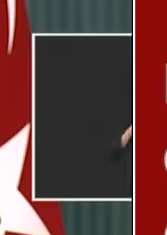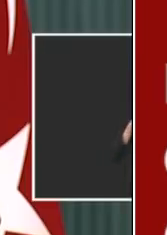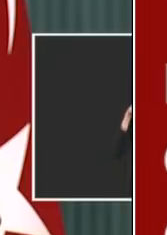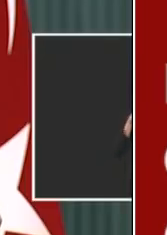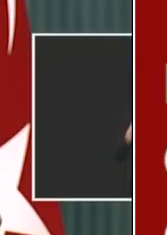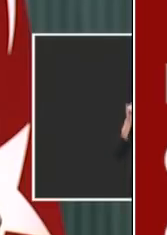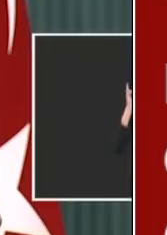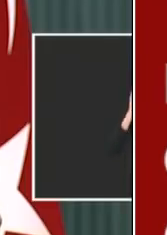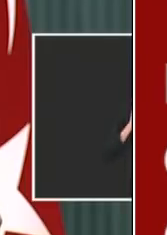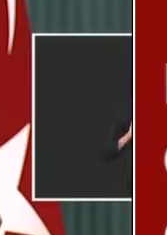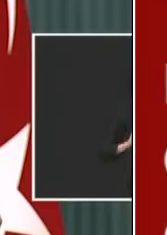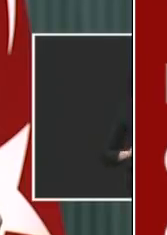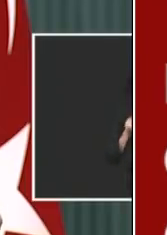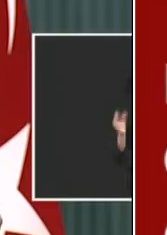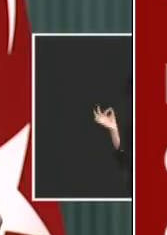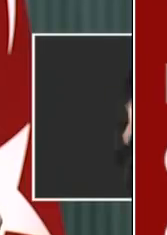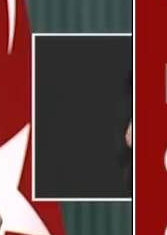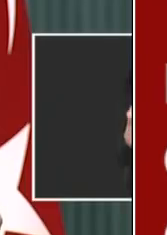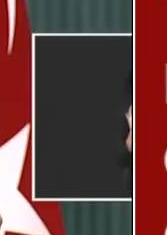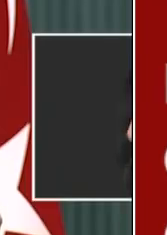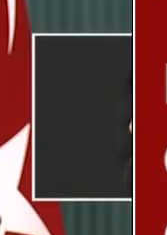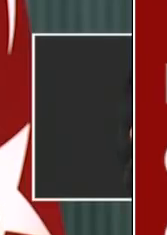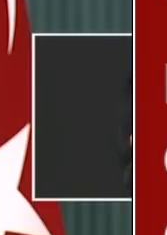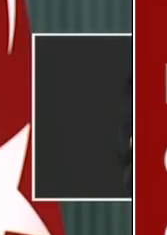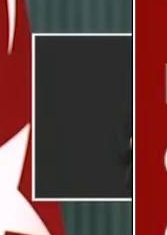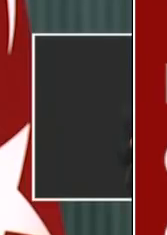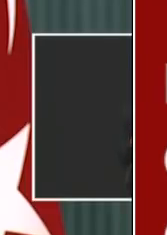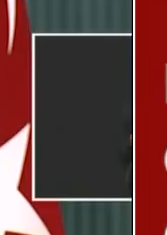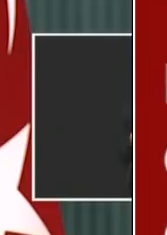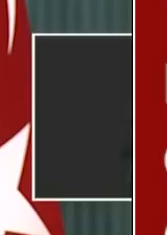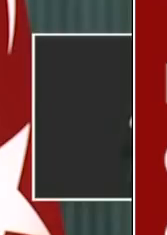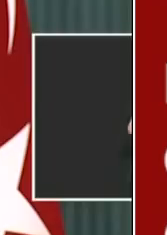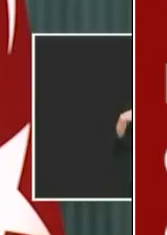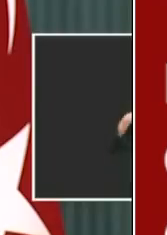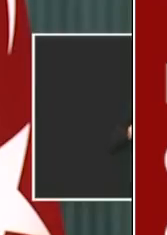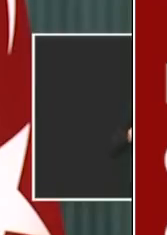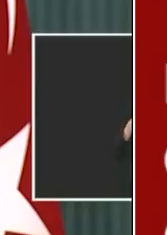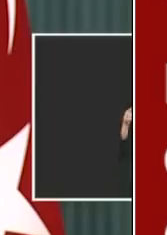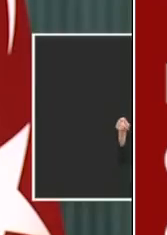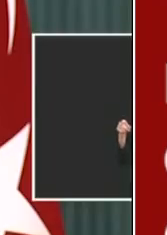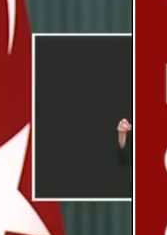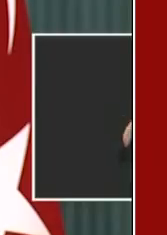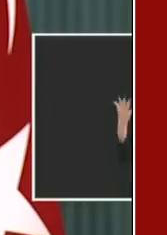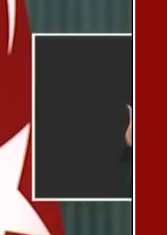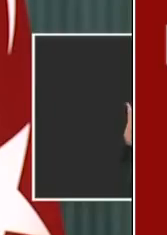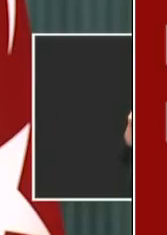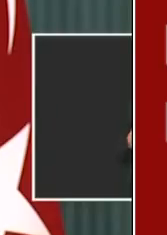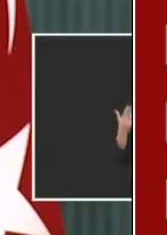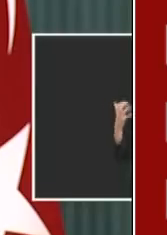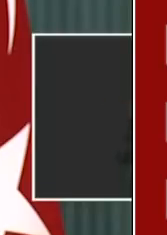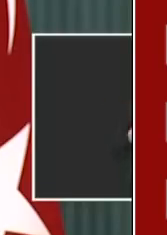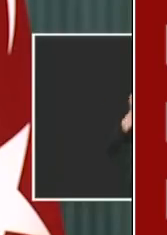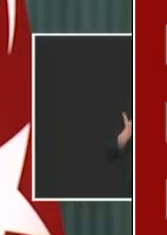refah düzeyine ulaşabilirim Sadece kendisi daha çok kazanma